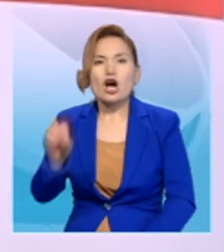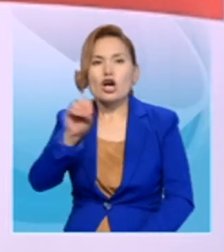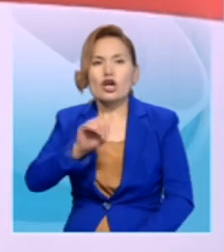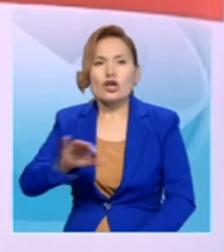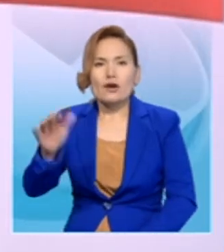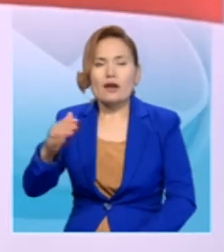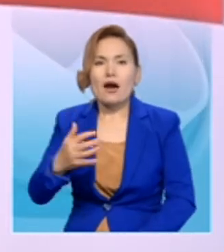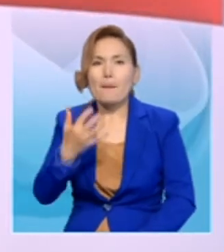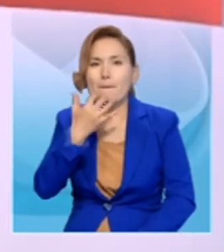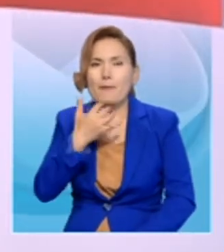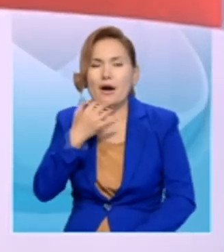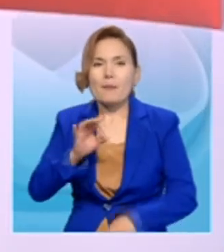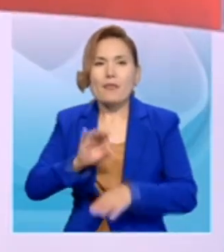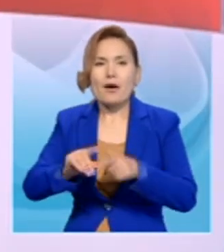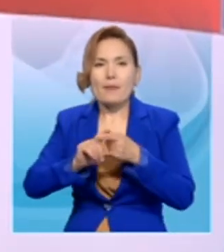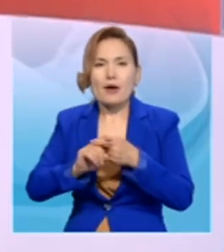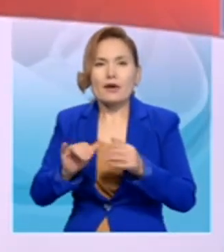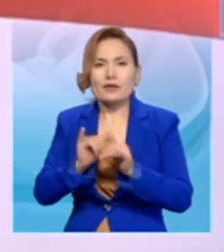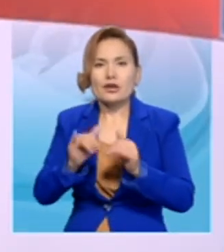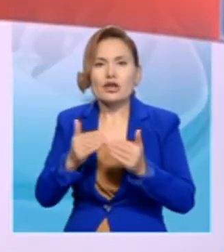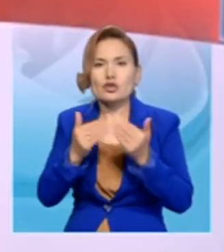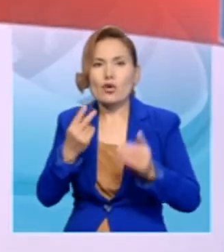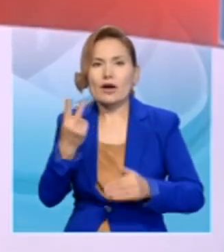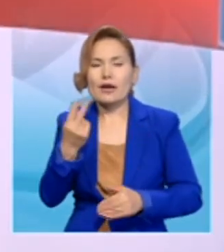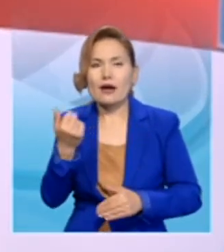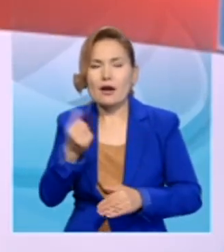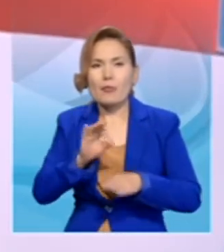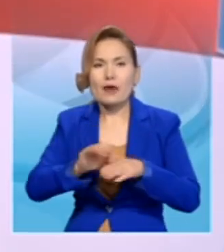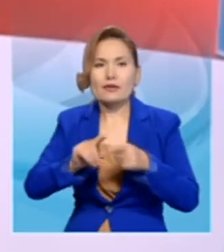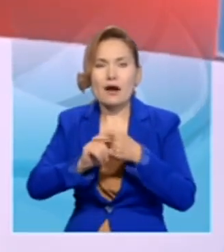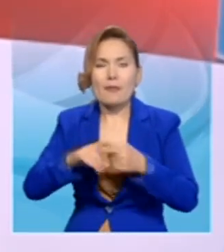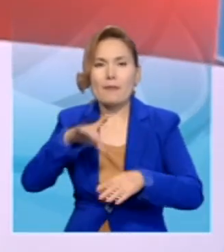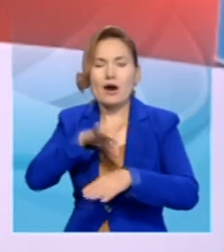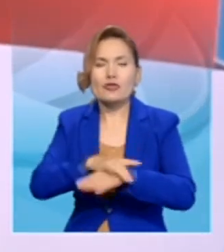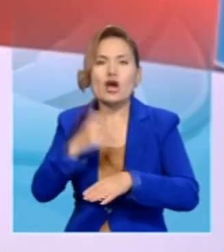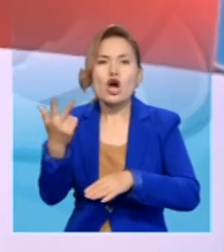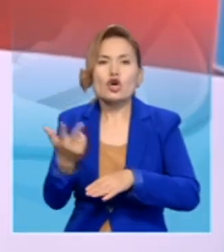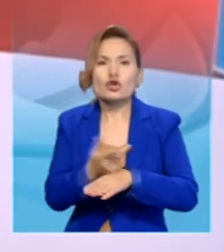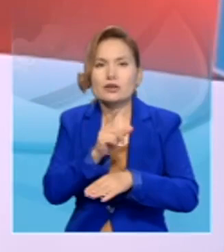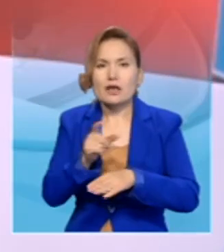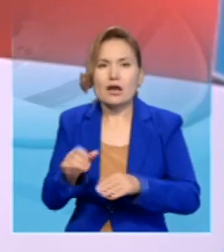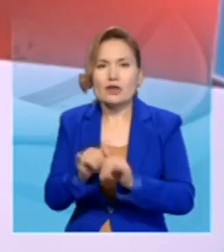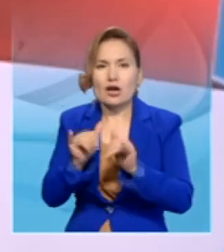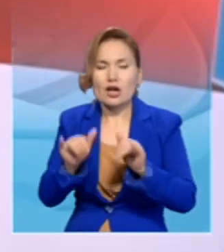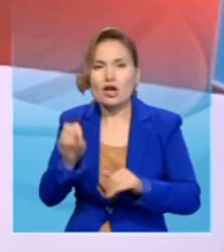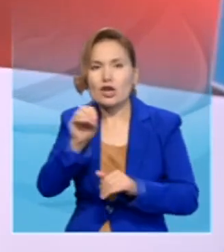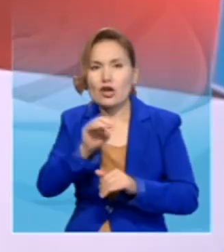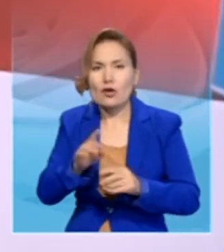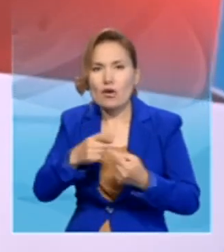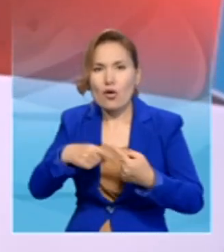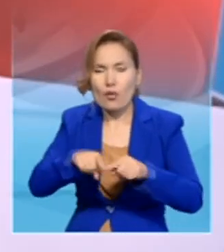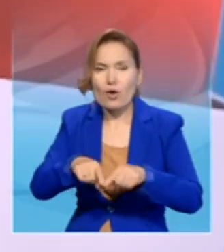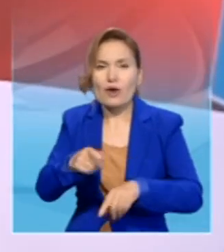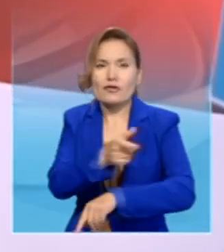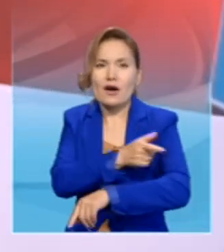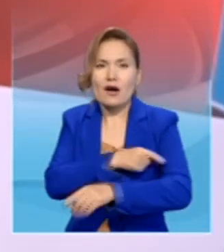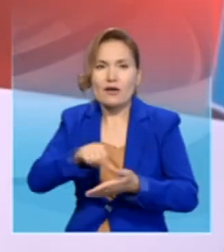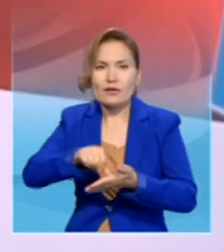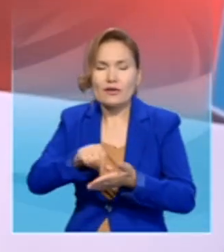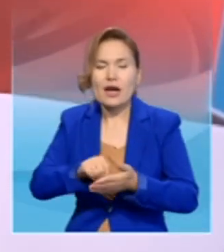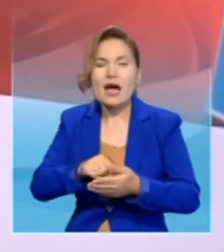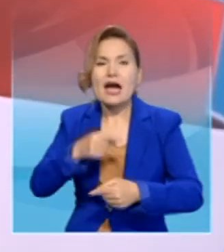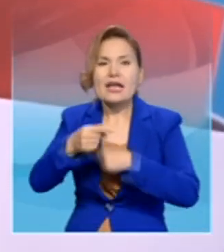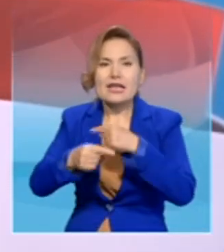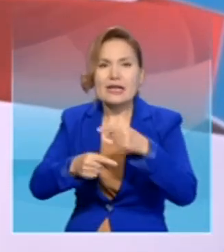Еуропада маймыл шешегі өршіп барады. Соңғы екі аптада індетті жұқтырғандар саны 3 есе көбейген. Еуроодаққа мүше мемлекеттер келесі аптадан